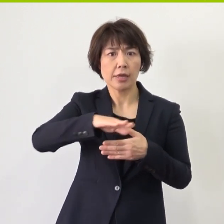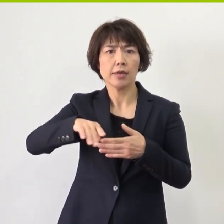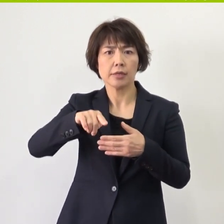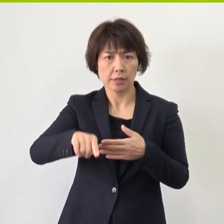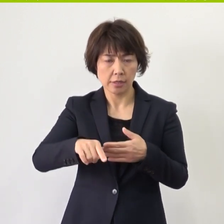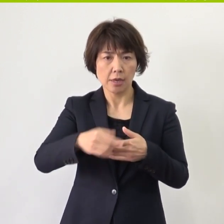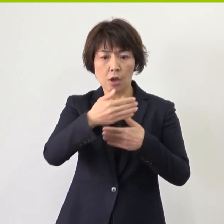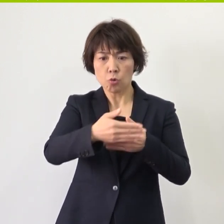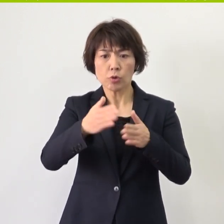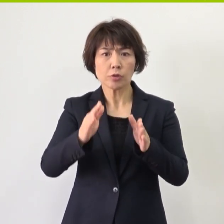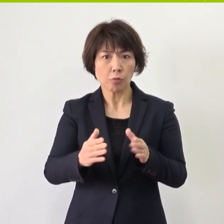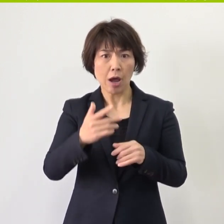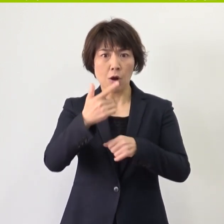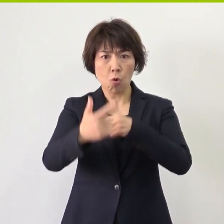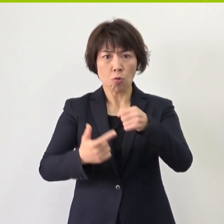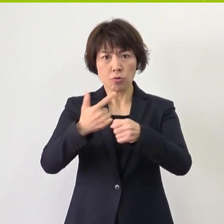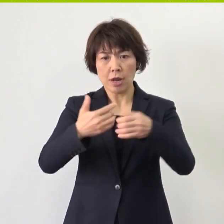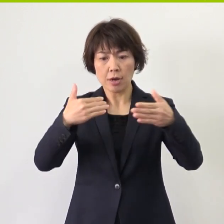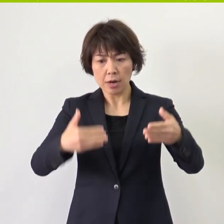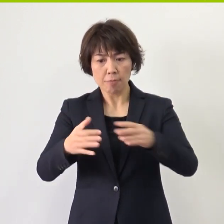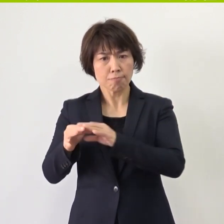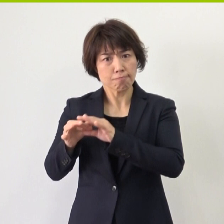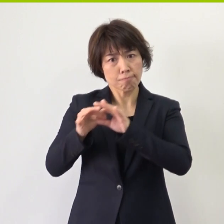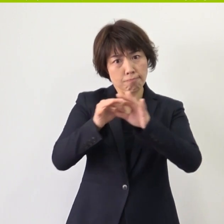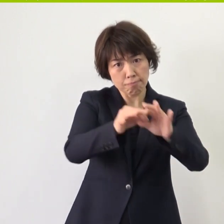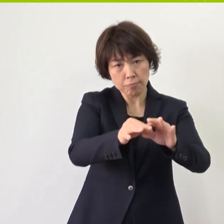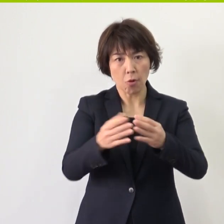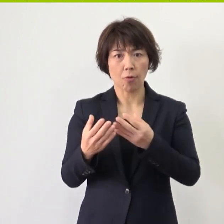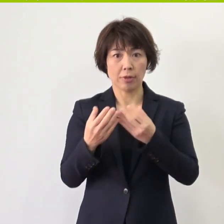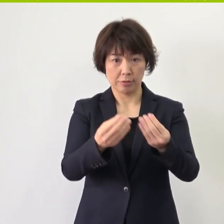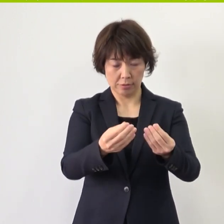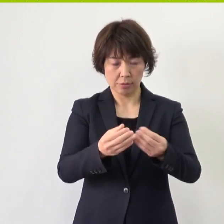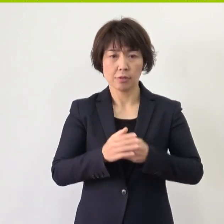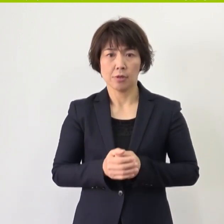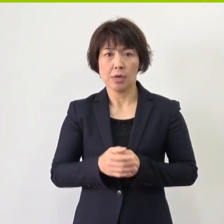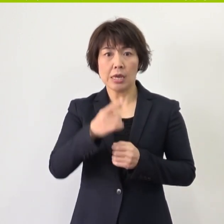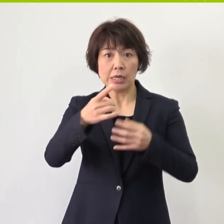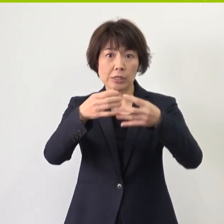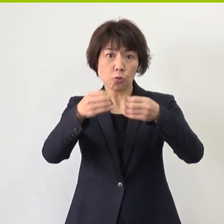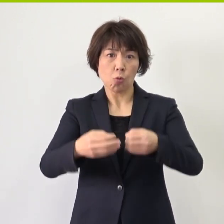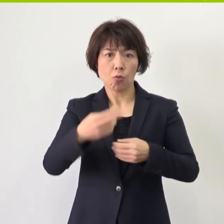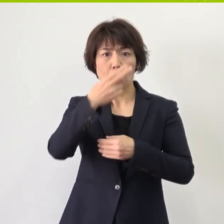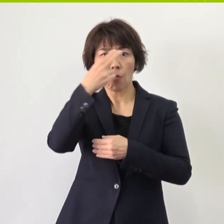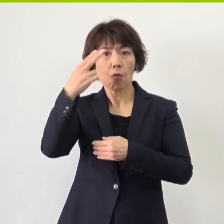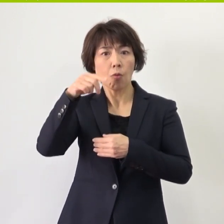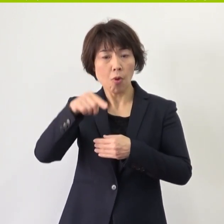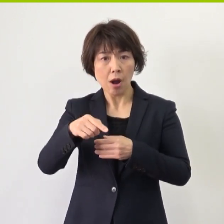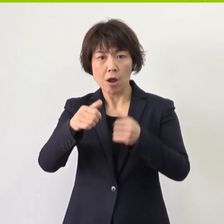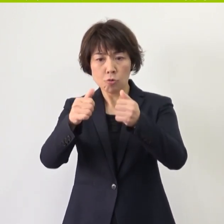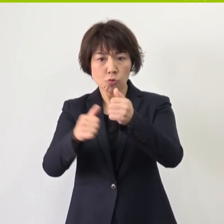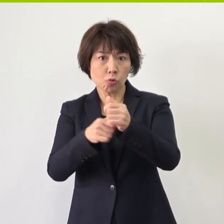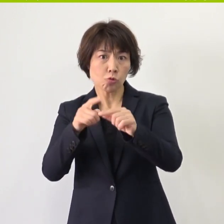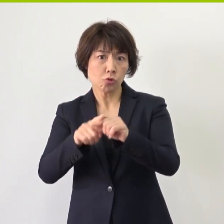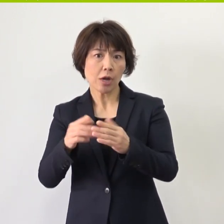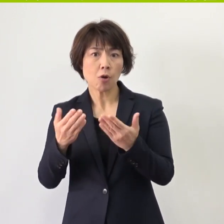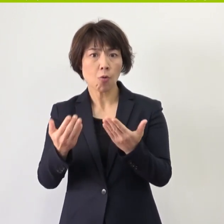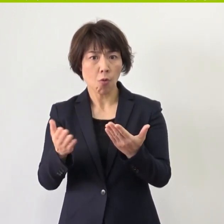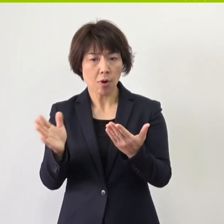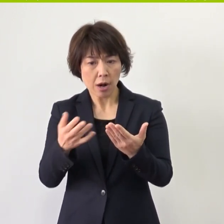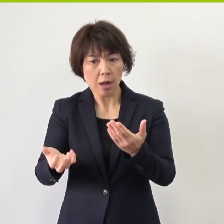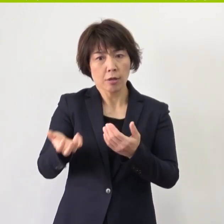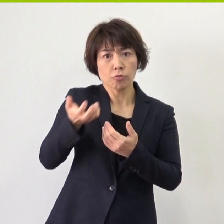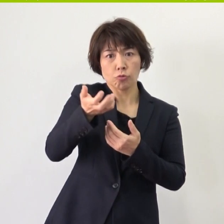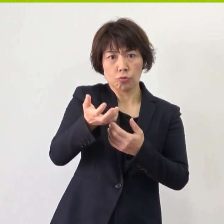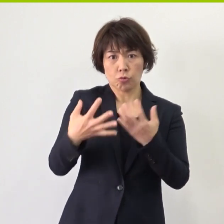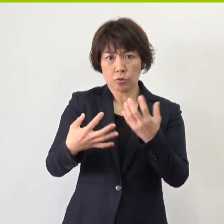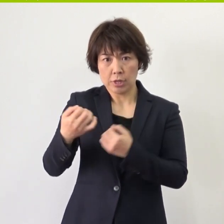でクラスは6年間持ち上がりといたします。一条高校は附属中学校から持ち上